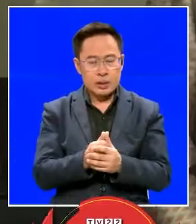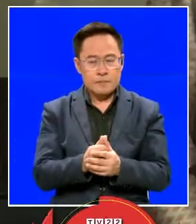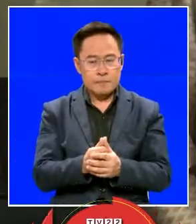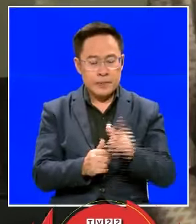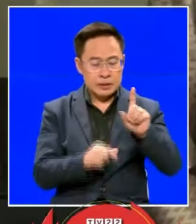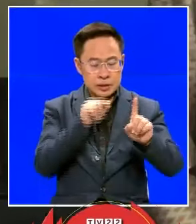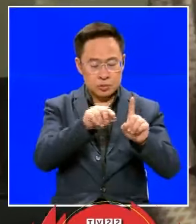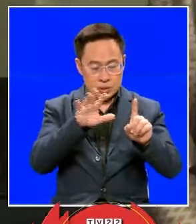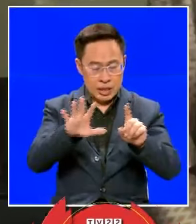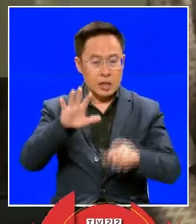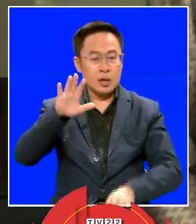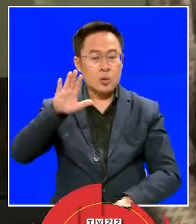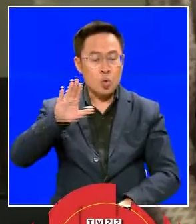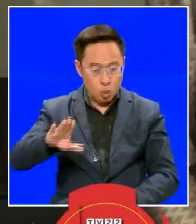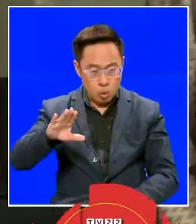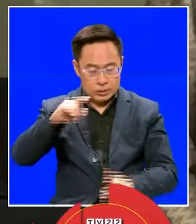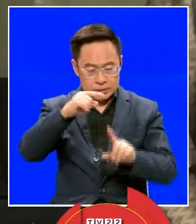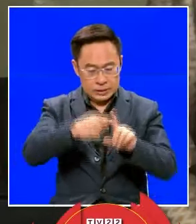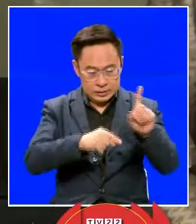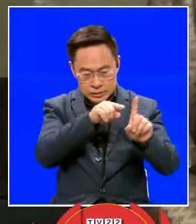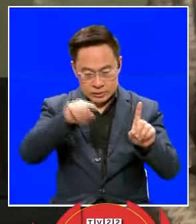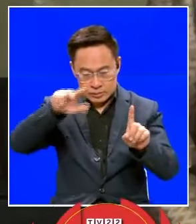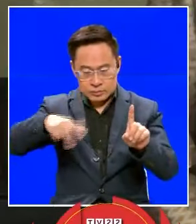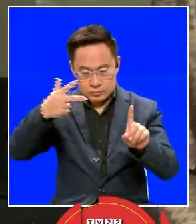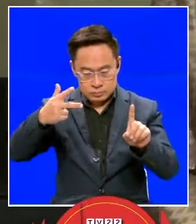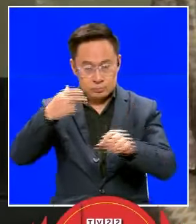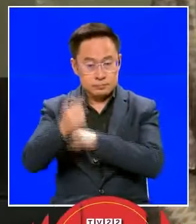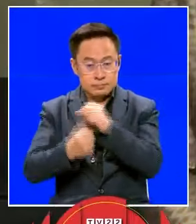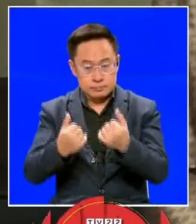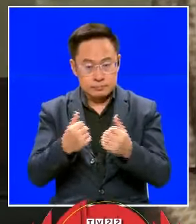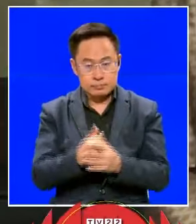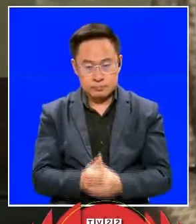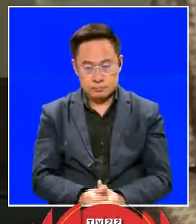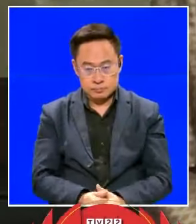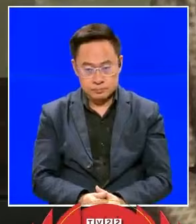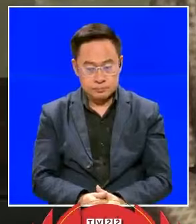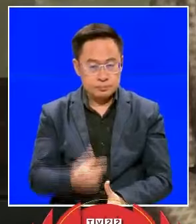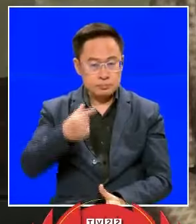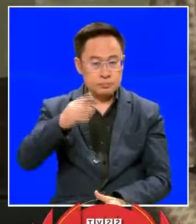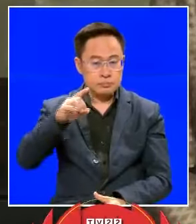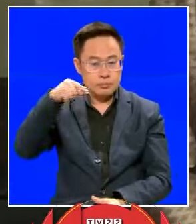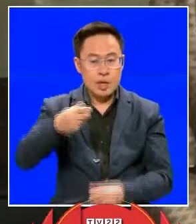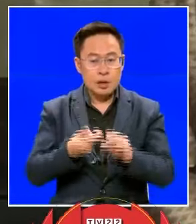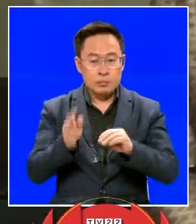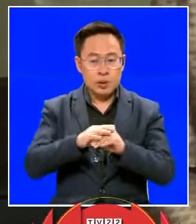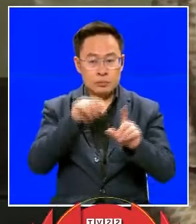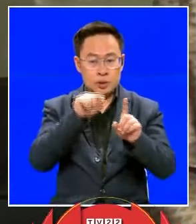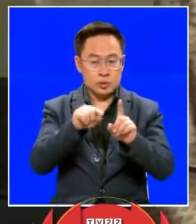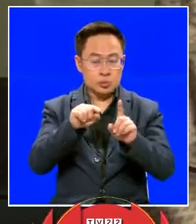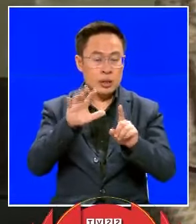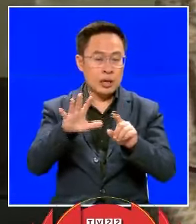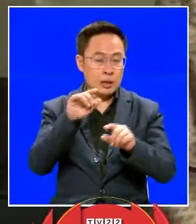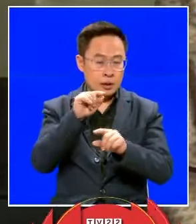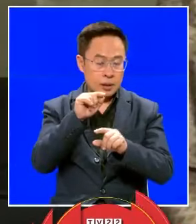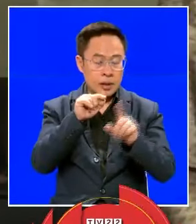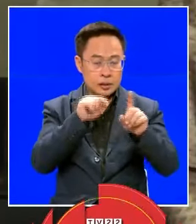ไตรอื่นมาตอื่นอ่ะแต่เดี๋ยวลองฟังท่านดูก่อนก็แล้วกันท่านผู้ชมครับข้อสำคัญที่ว่าการดำเนินโครงการนี้เมื่อเช้านี้